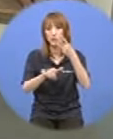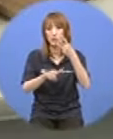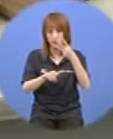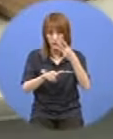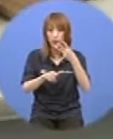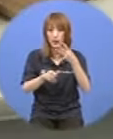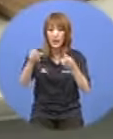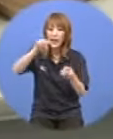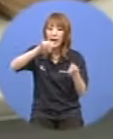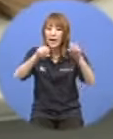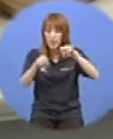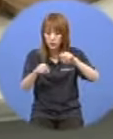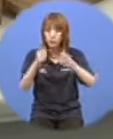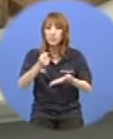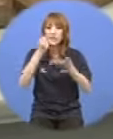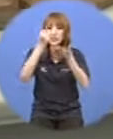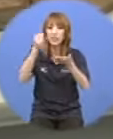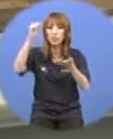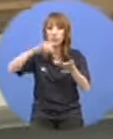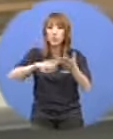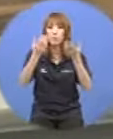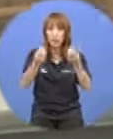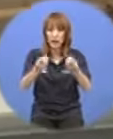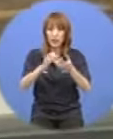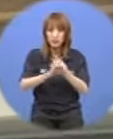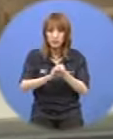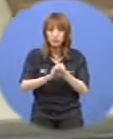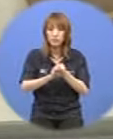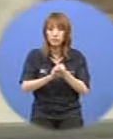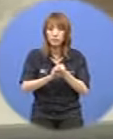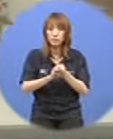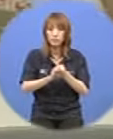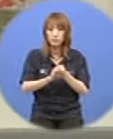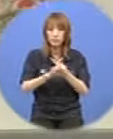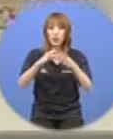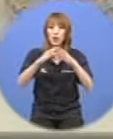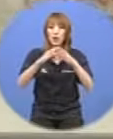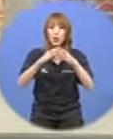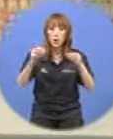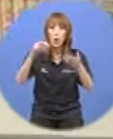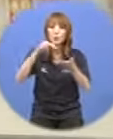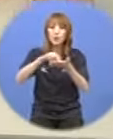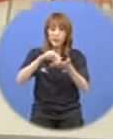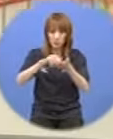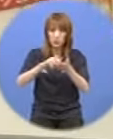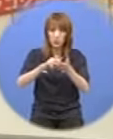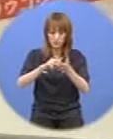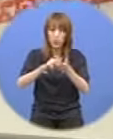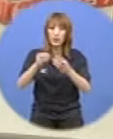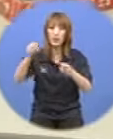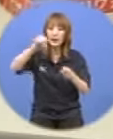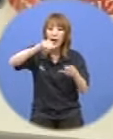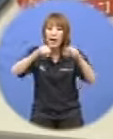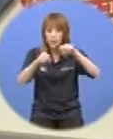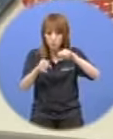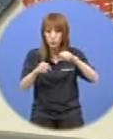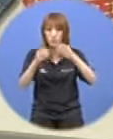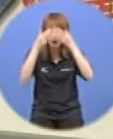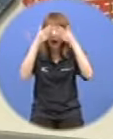産の認定を受けてらっしゃるんですね、 はい、未来技術遺産というのは、はい、国立科学博物館 の、はい、の認定